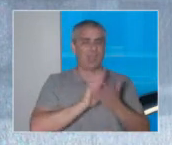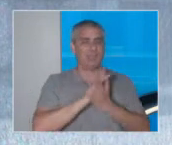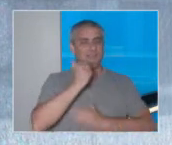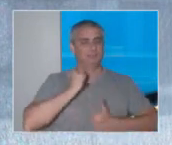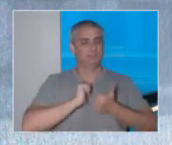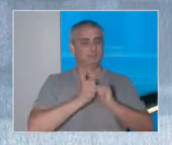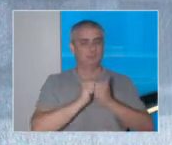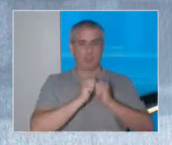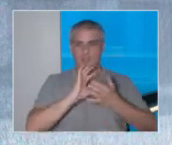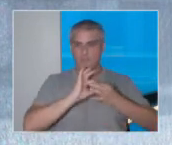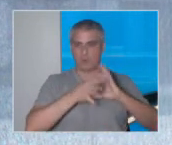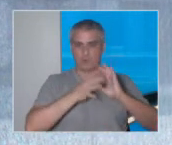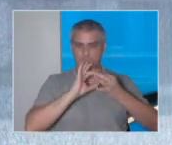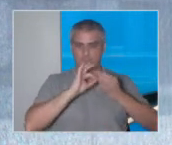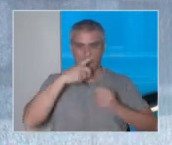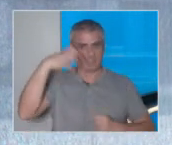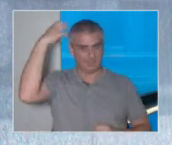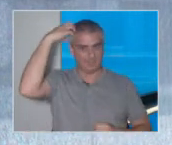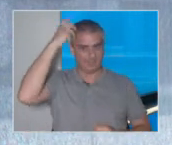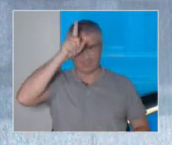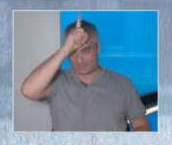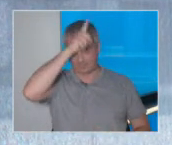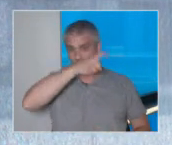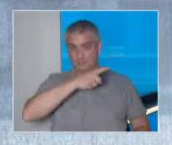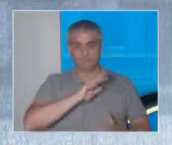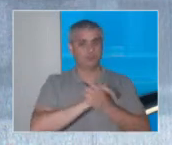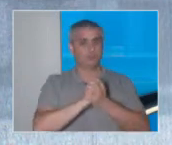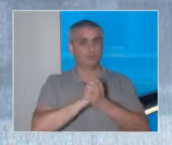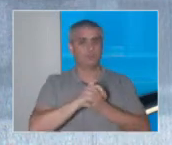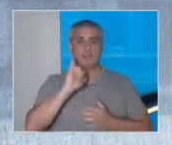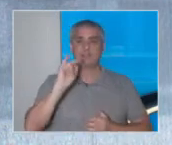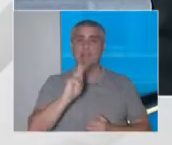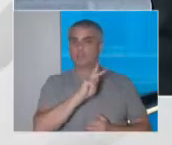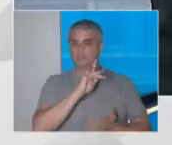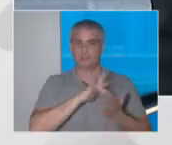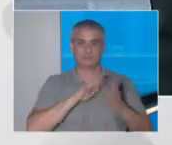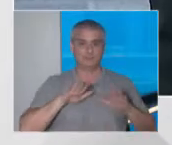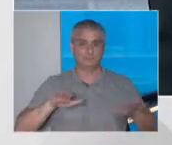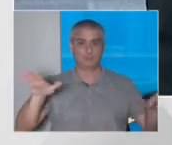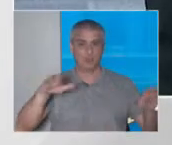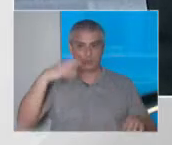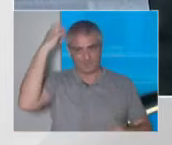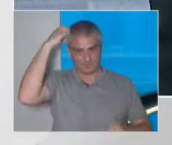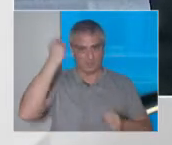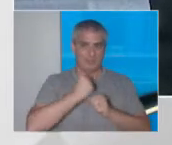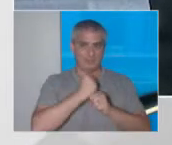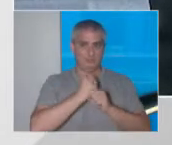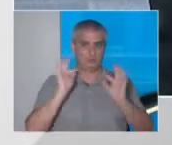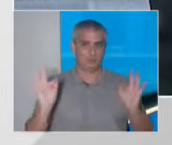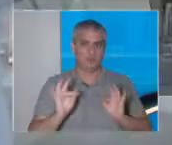הספורטאים באולימפיאדת מינכן. שלום ליניר קוזין בשדה התעופה במינכן, שם נערך הטקס.